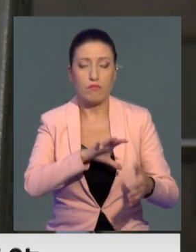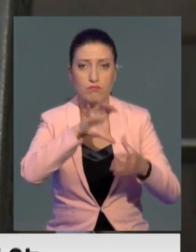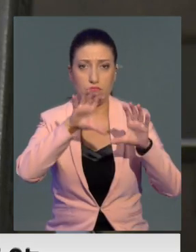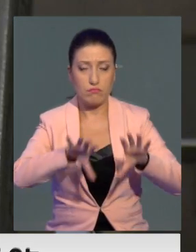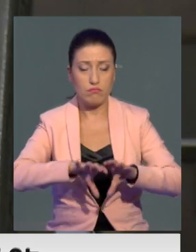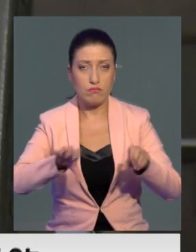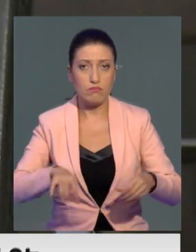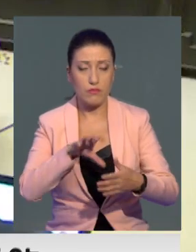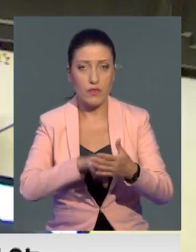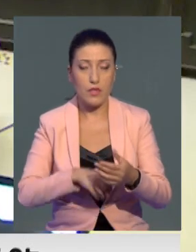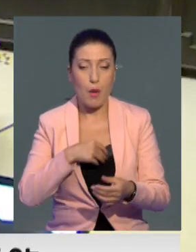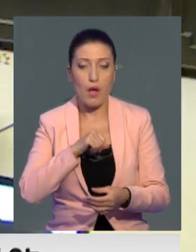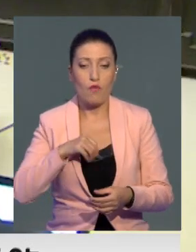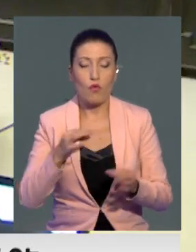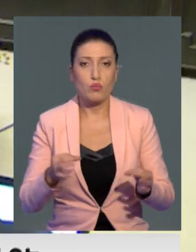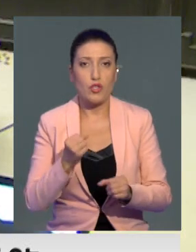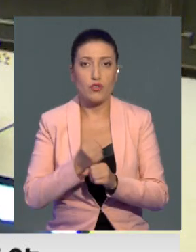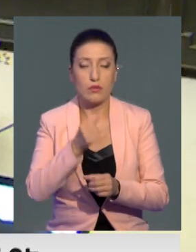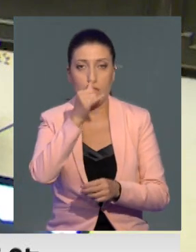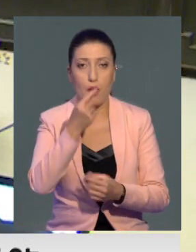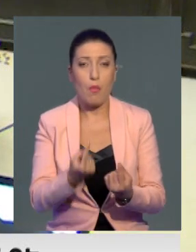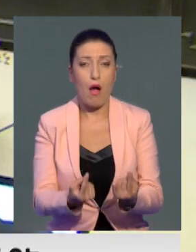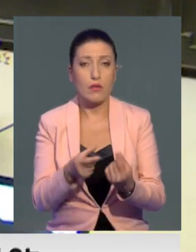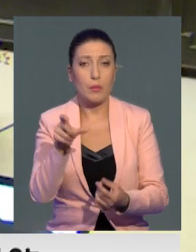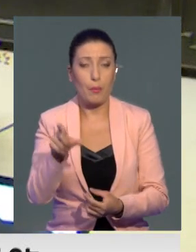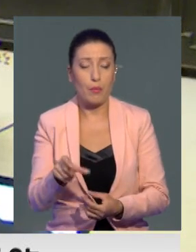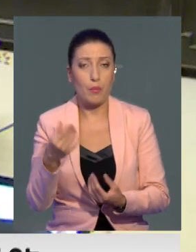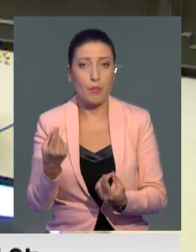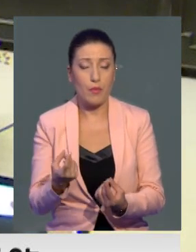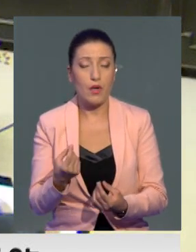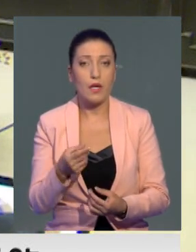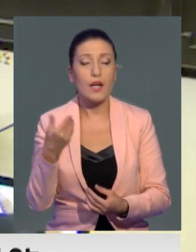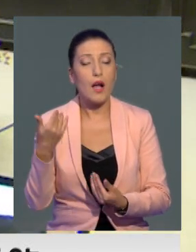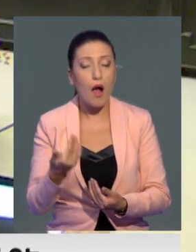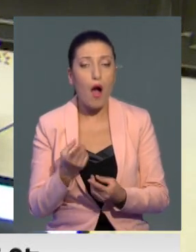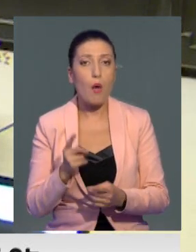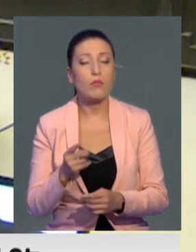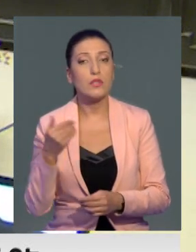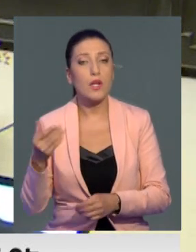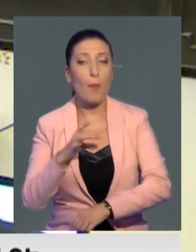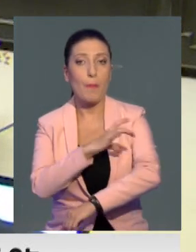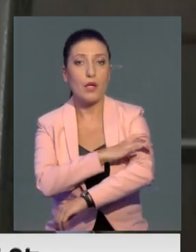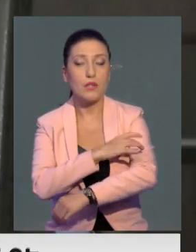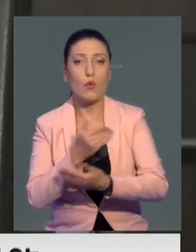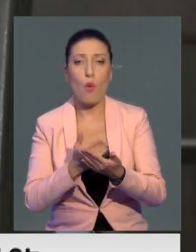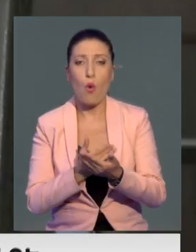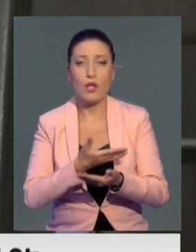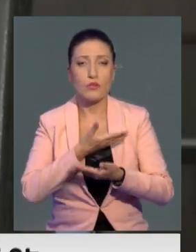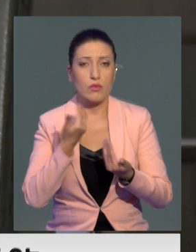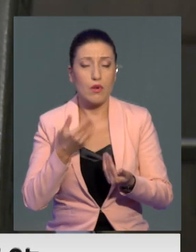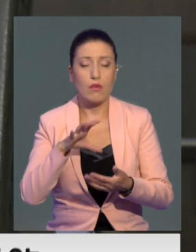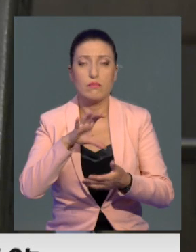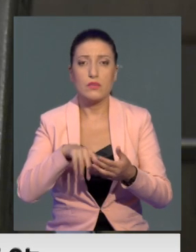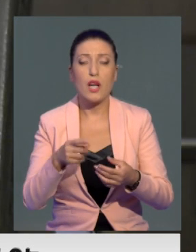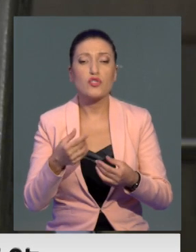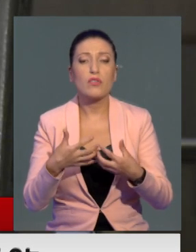անել։ Բարձրաստիճան պաշտոնյան կամ նրա փեսան, ասենք ապօրինի ձևով ձեռքբերված գույքը վաճառքի է